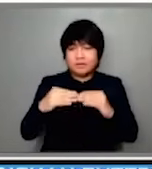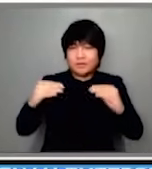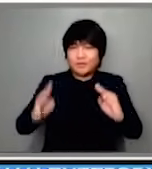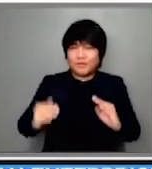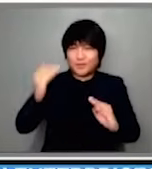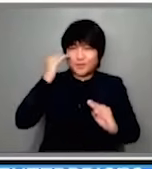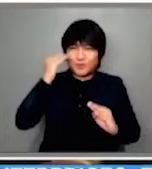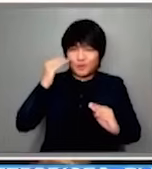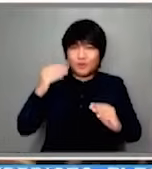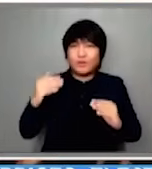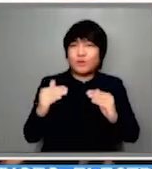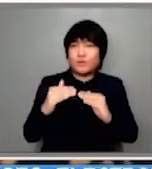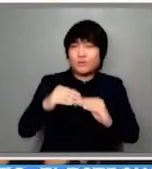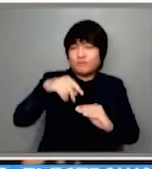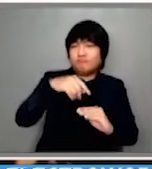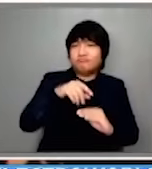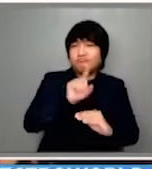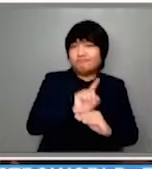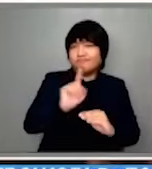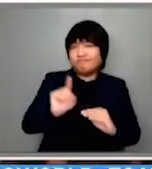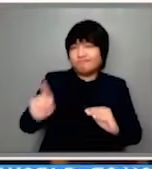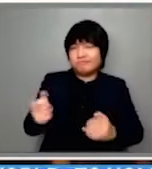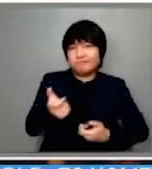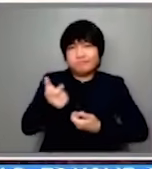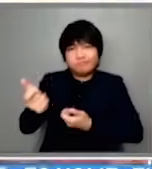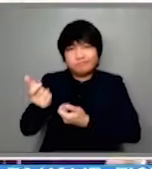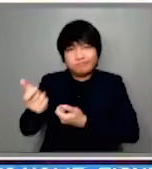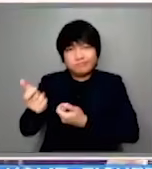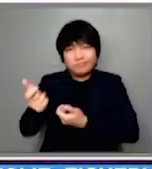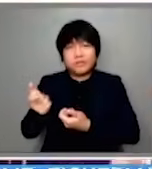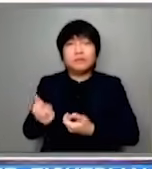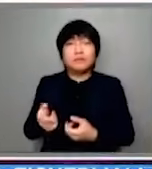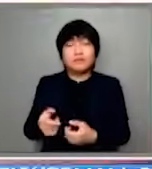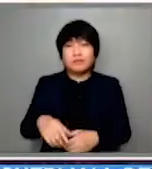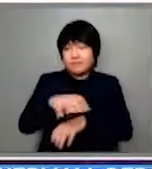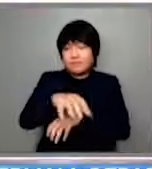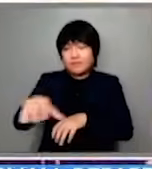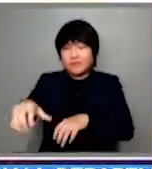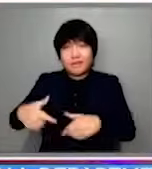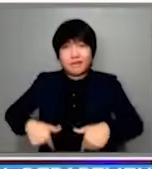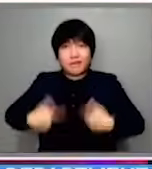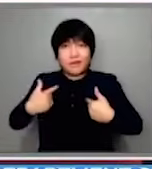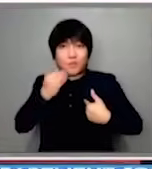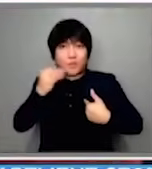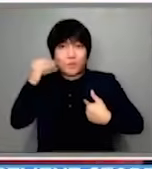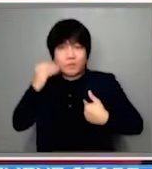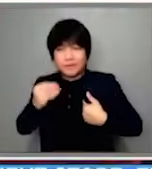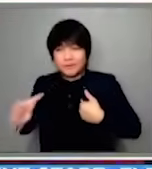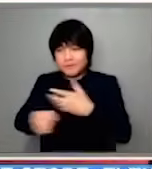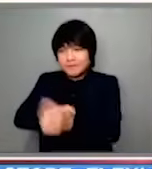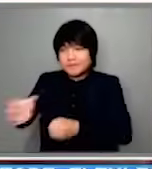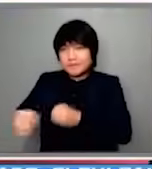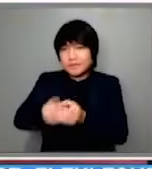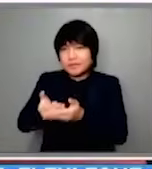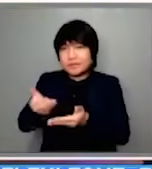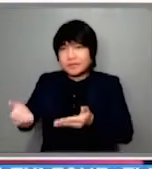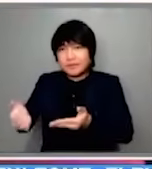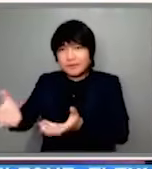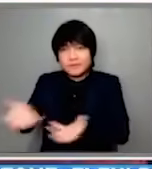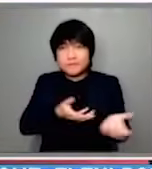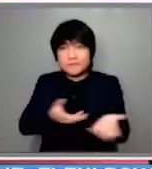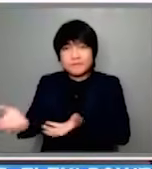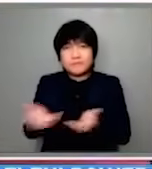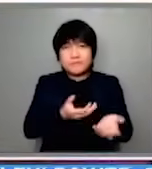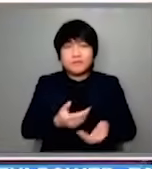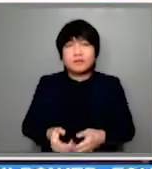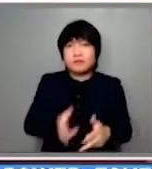ng tubig. Kanya-kanya nang salba ng mga gamit ang mga residente patungong Mel Lopez Boulevard. Doon rin nakapwesto ang mga fire truck kaya hindi